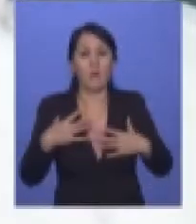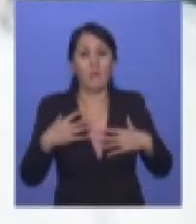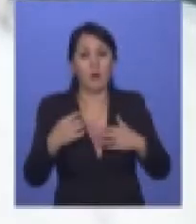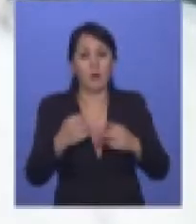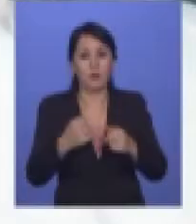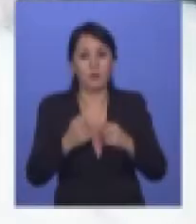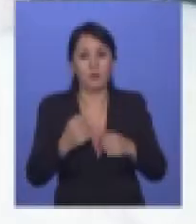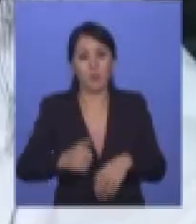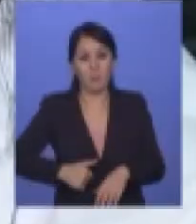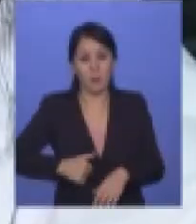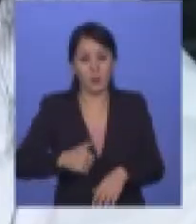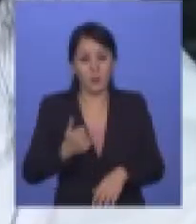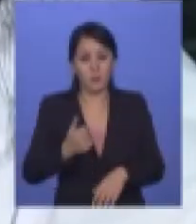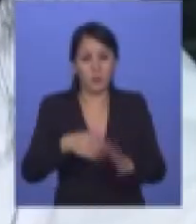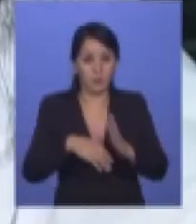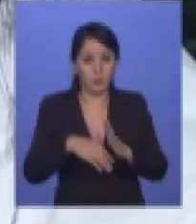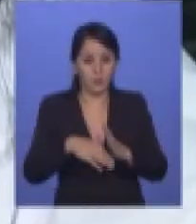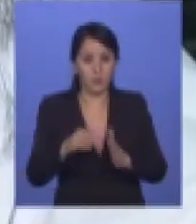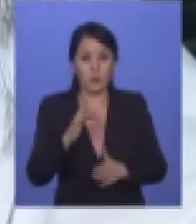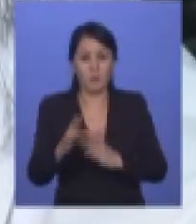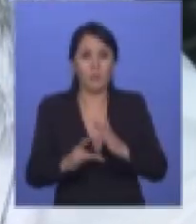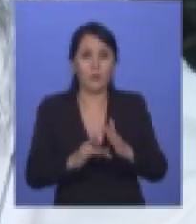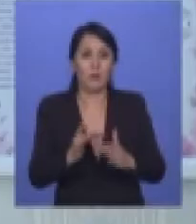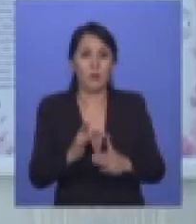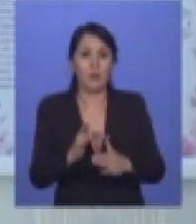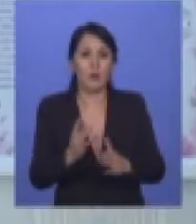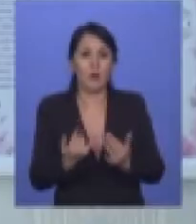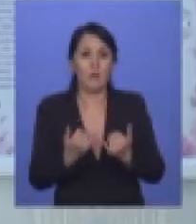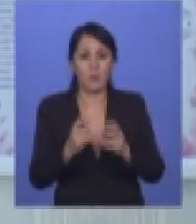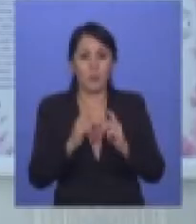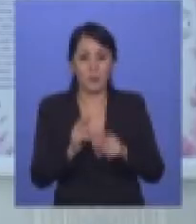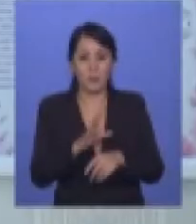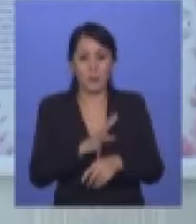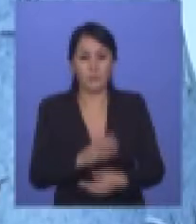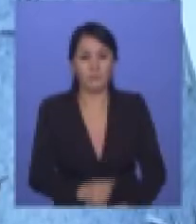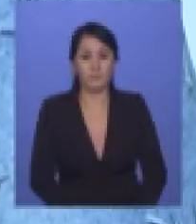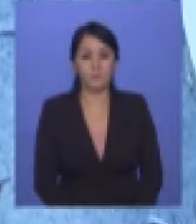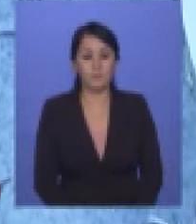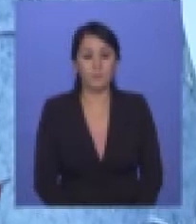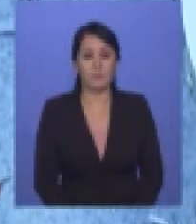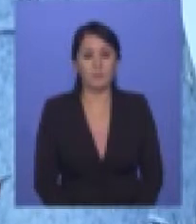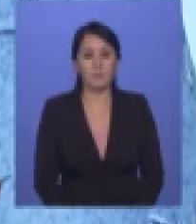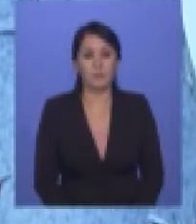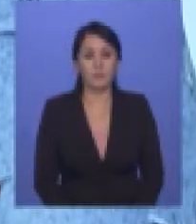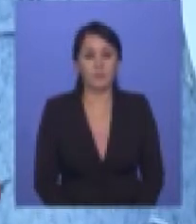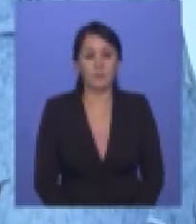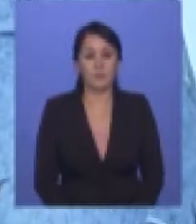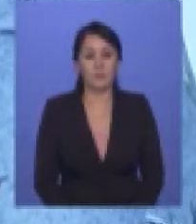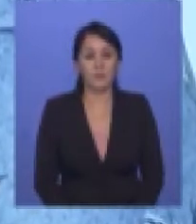сақтау мақтанышы, үздік офтальмологиялық орталық атты жоғары марапаттарға ие болған. Түнде